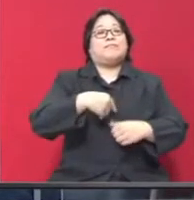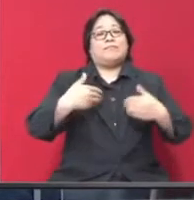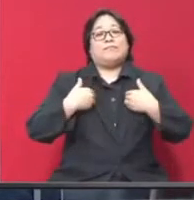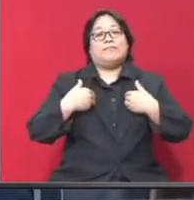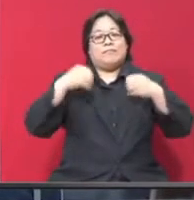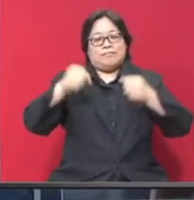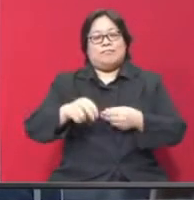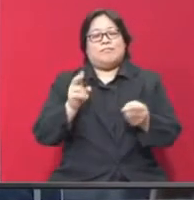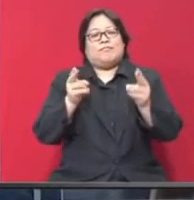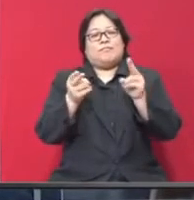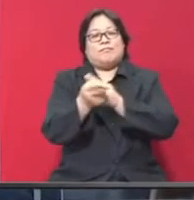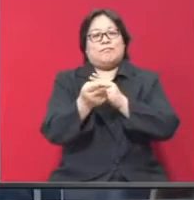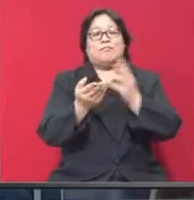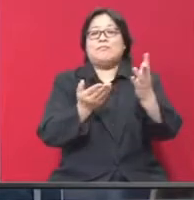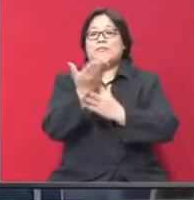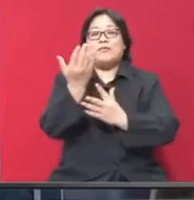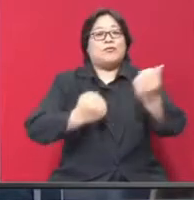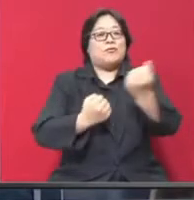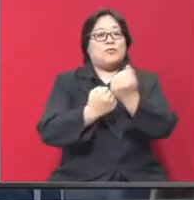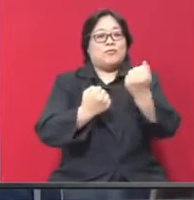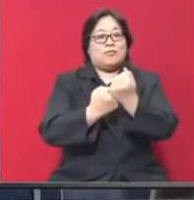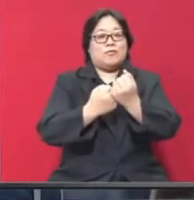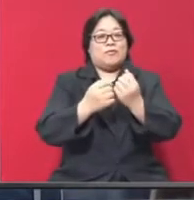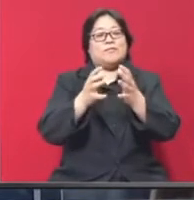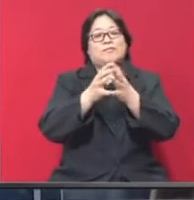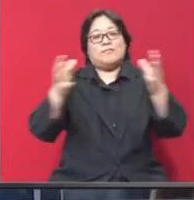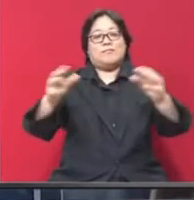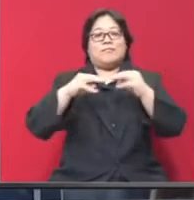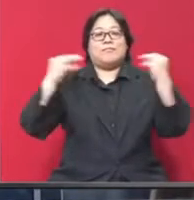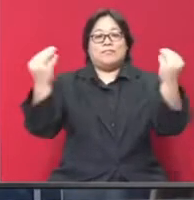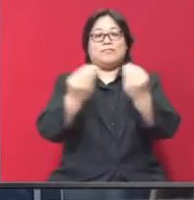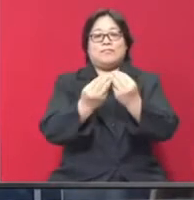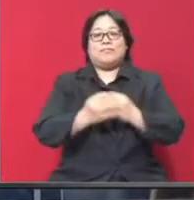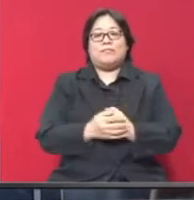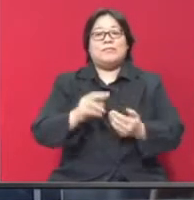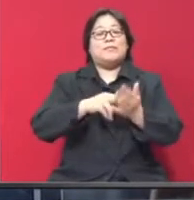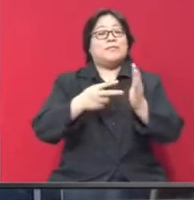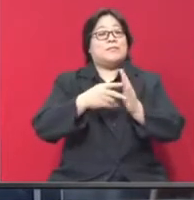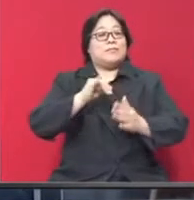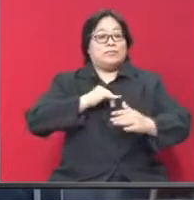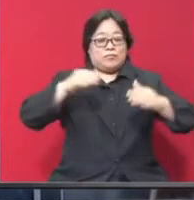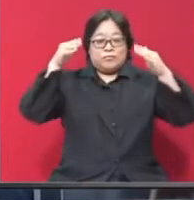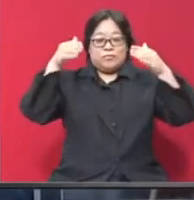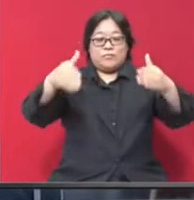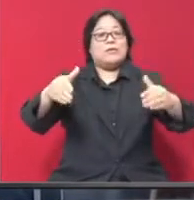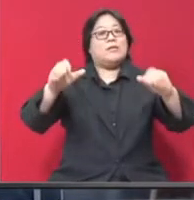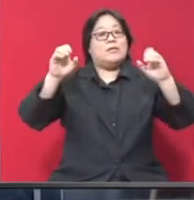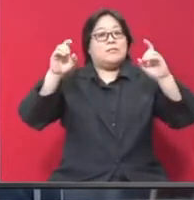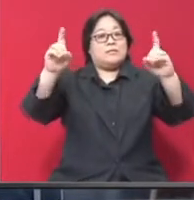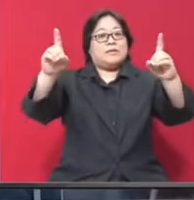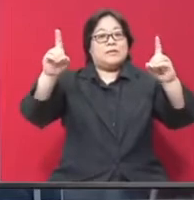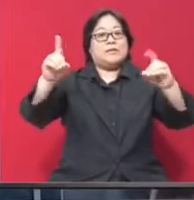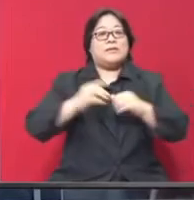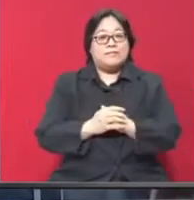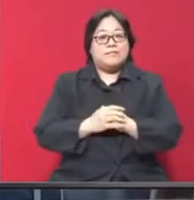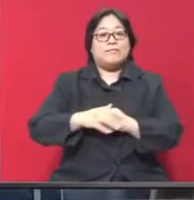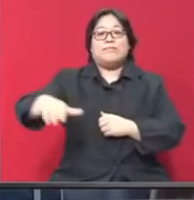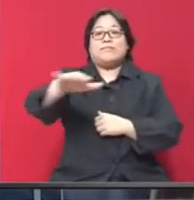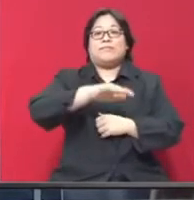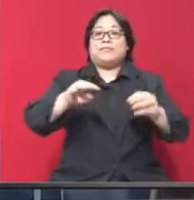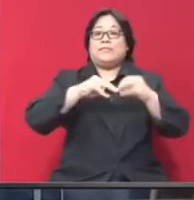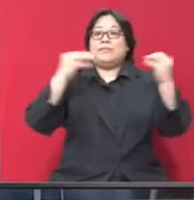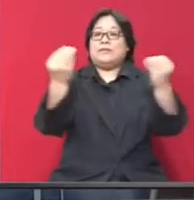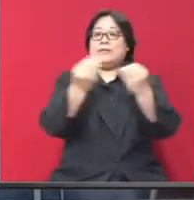dapat berubah melalui sokongan besar oleh masyarakat maksud saya tumpuan kepada pendidikan kepada masyarakat